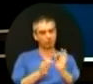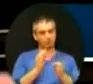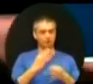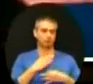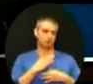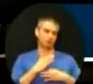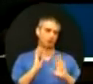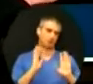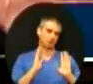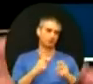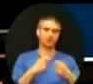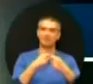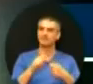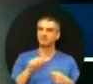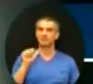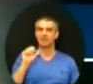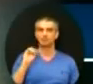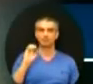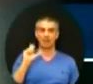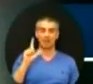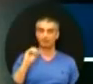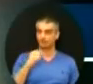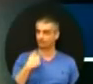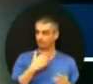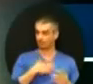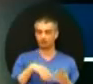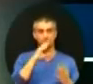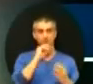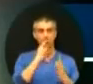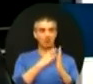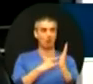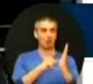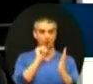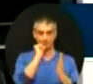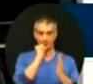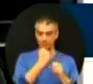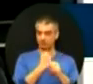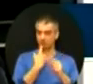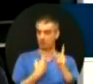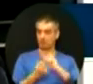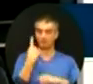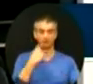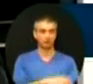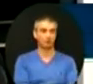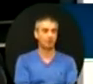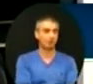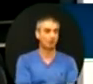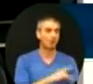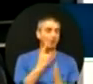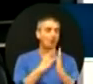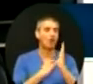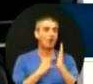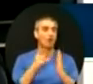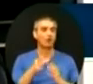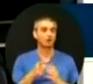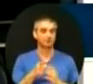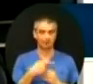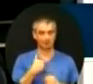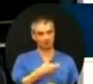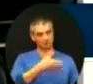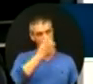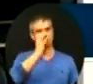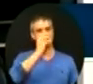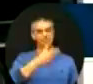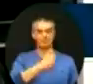המשפט שלנו. חבר הכנסת אמסלם. אני דווקא רוצה לדבר על חוק המים שהעברנו שבוע שעבר. בחוק הזה בעצם... אני שותה לכבוד